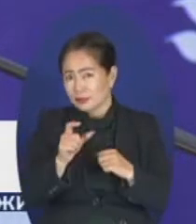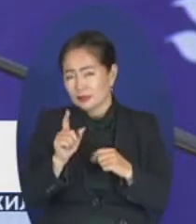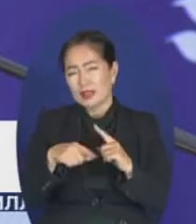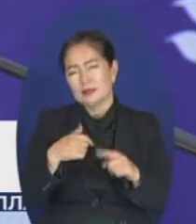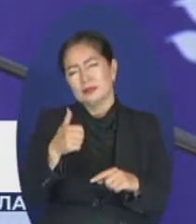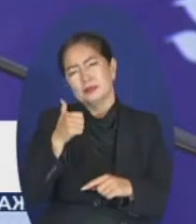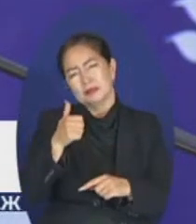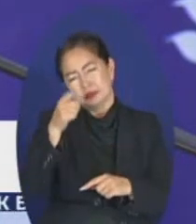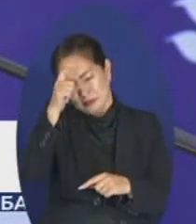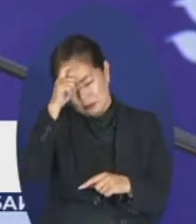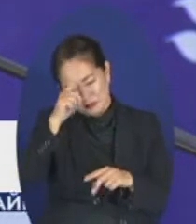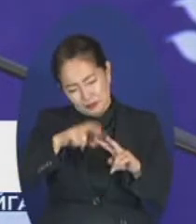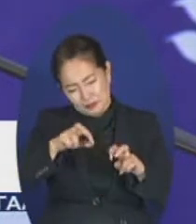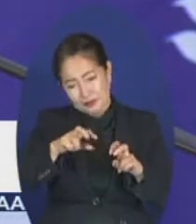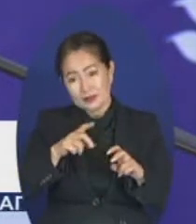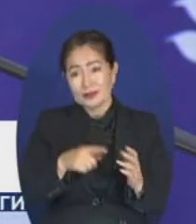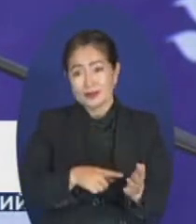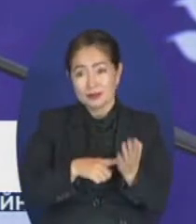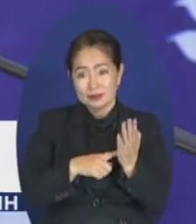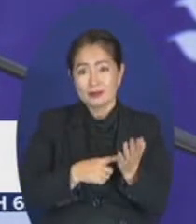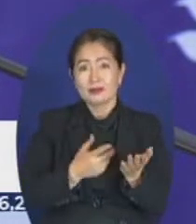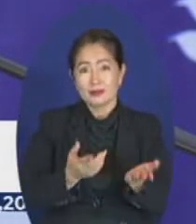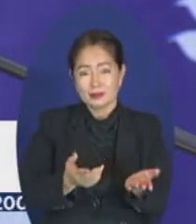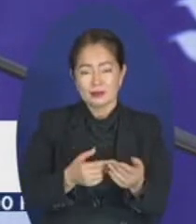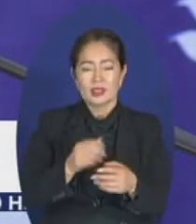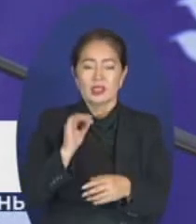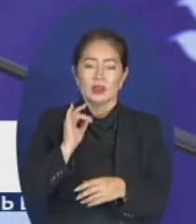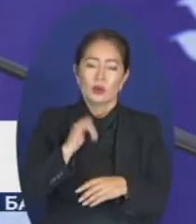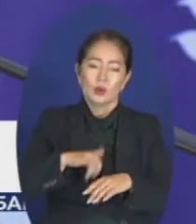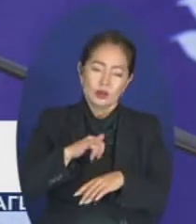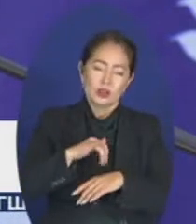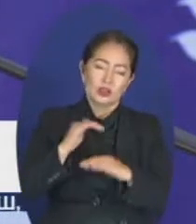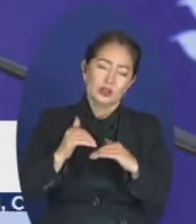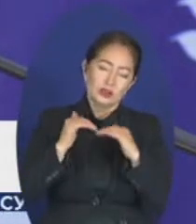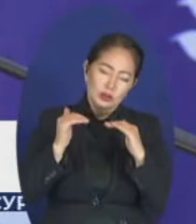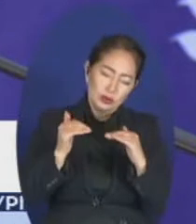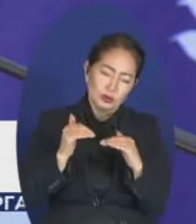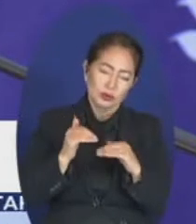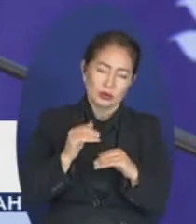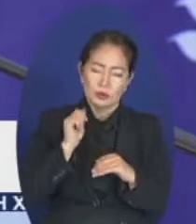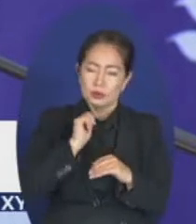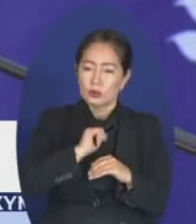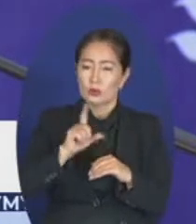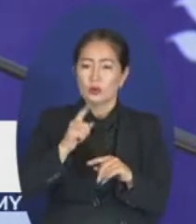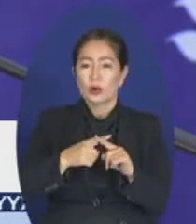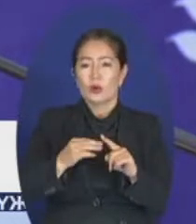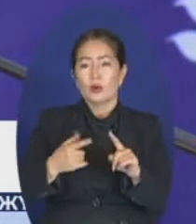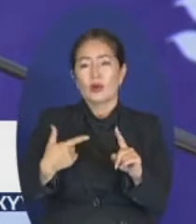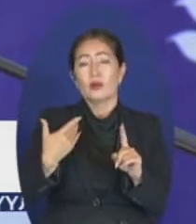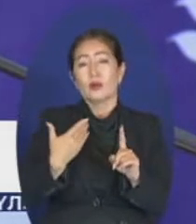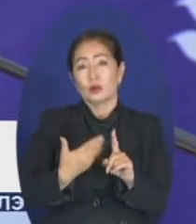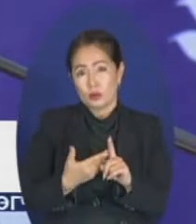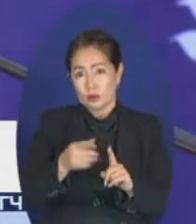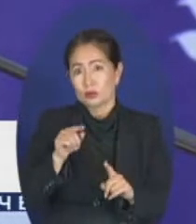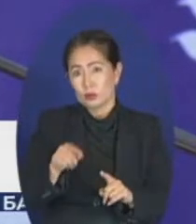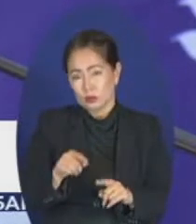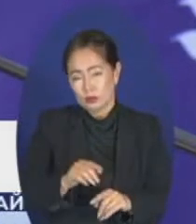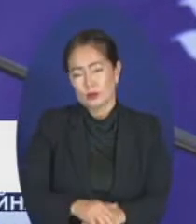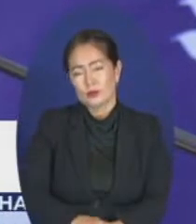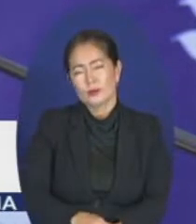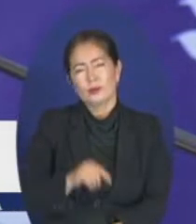сор болсон эрдэмтэн судаачдыг төрүүлэн гаргаж улс орныхоо хөгжил дэвшилд үнэлж башгүй хувь нэмрэ оруулсан